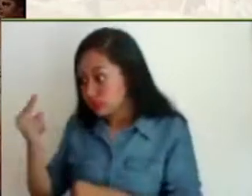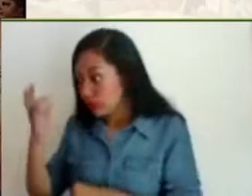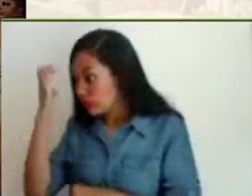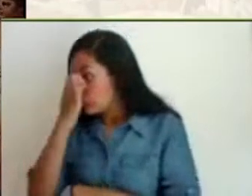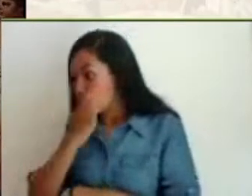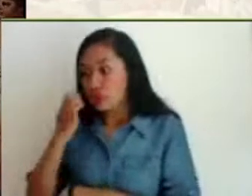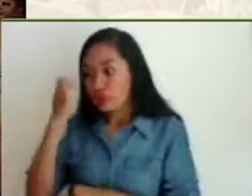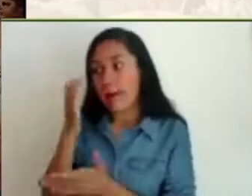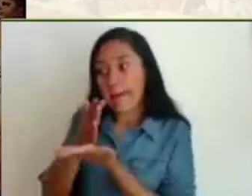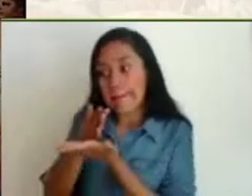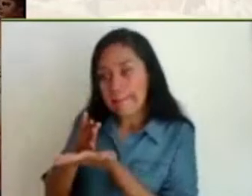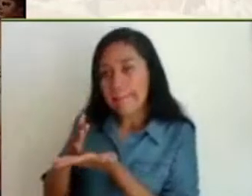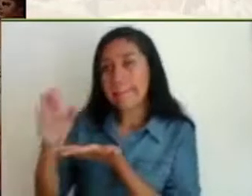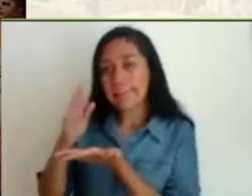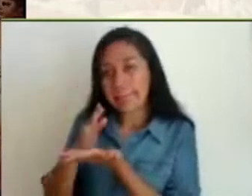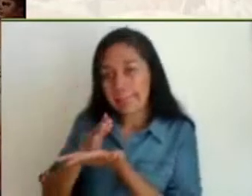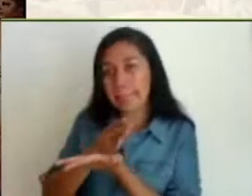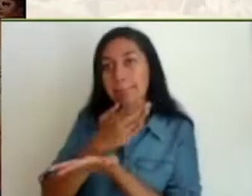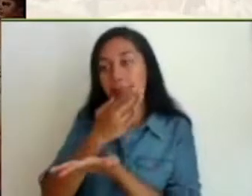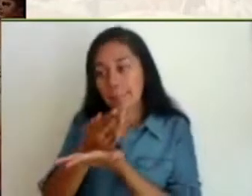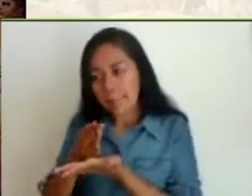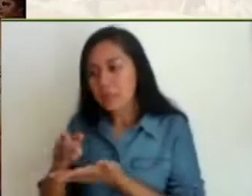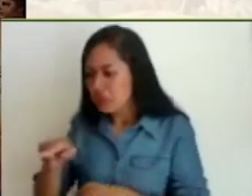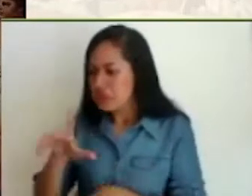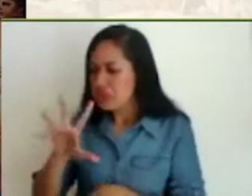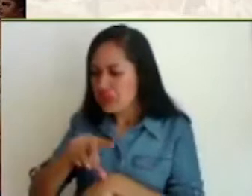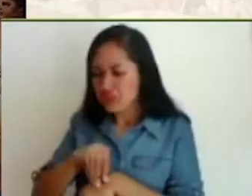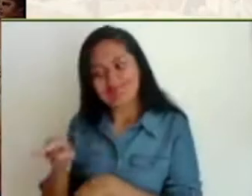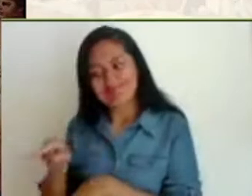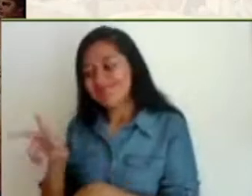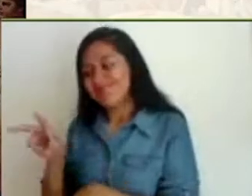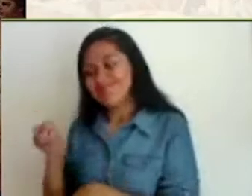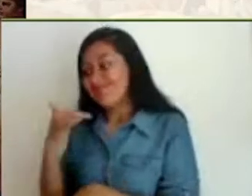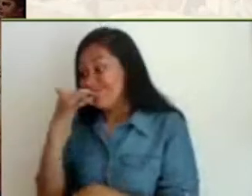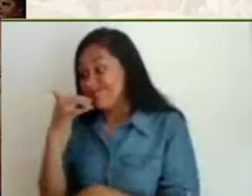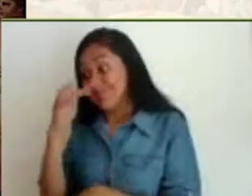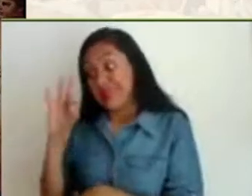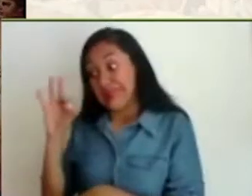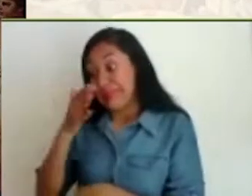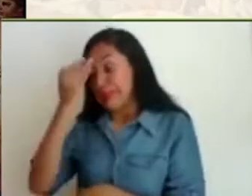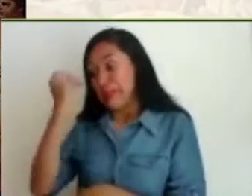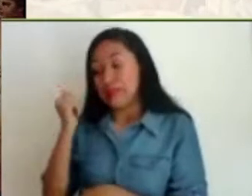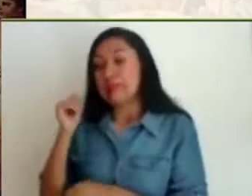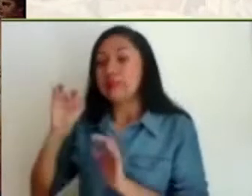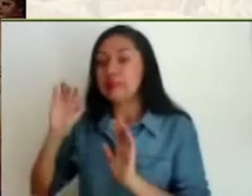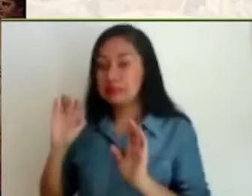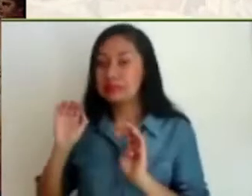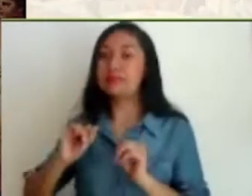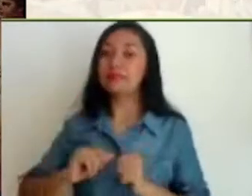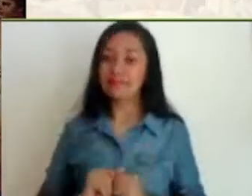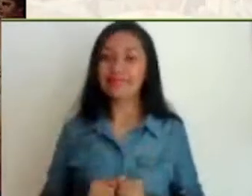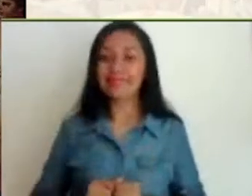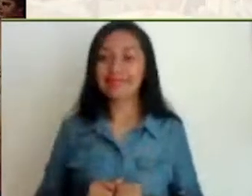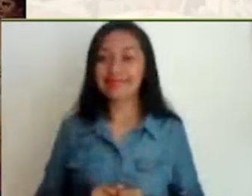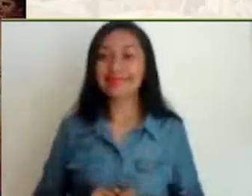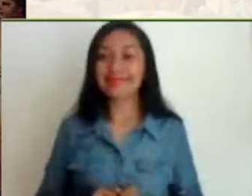scelta empirica, ma saggia, perché oggi sappiamo che in questo tipo di oggetti si può annidare l'ospite intermedio del contagio, la